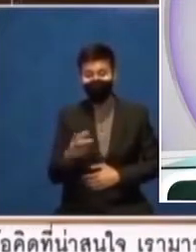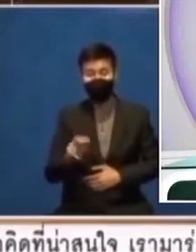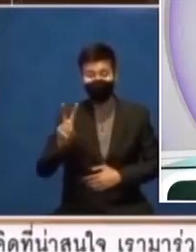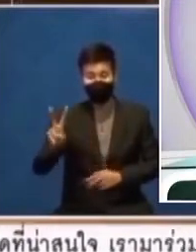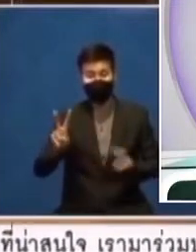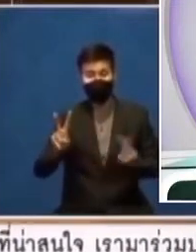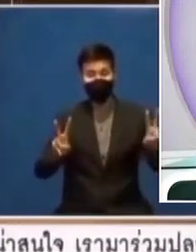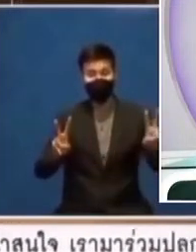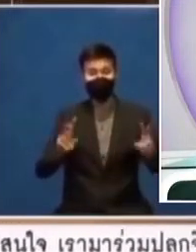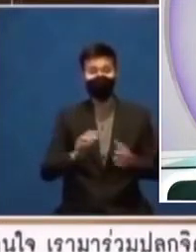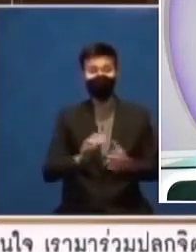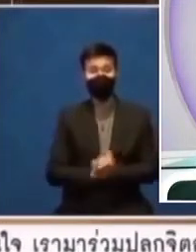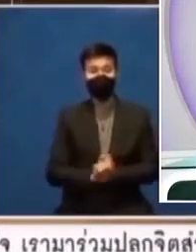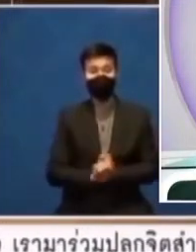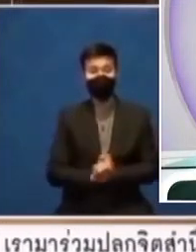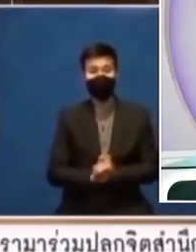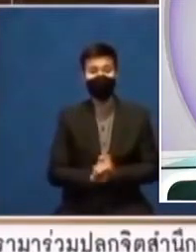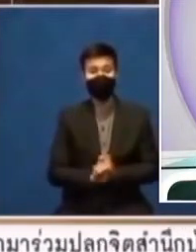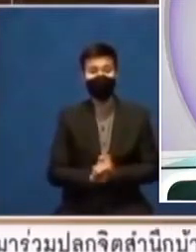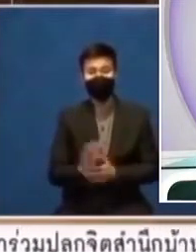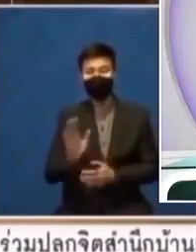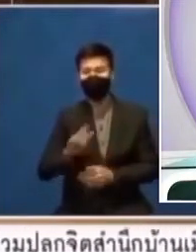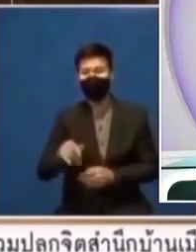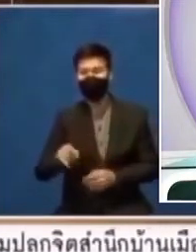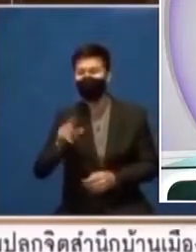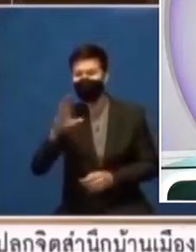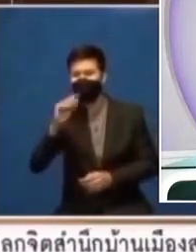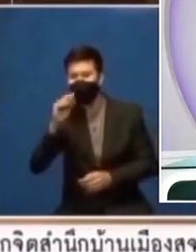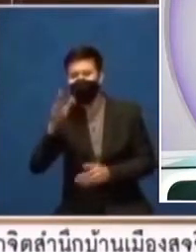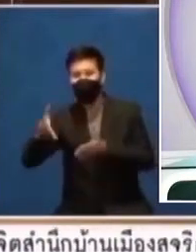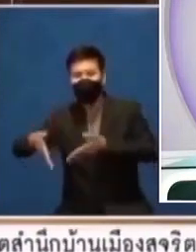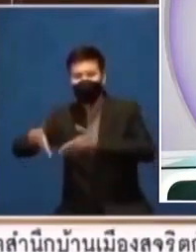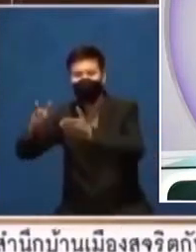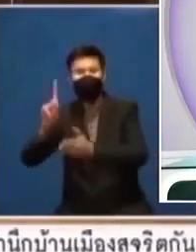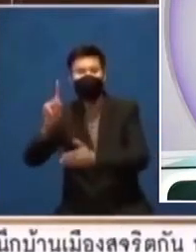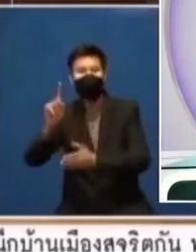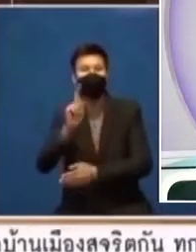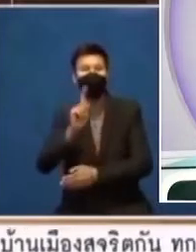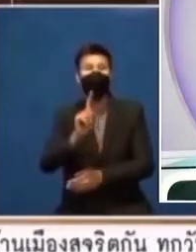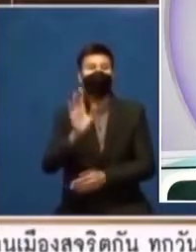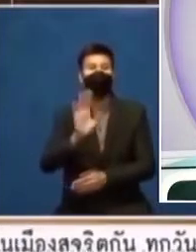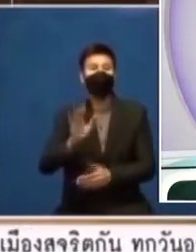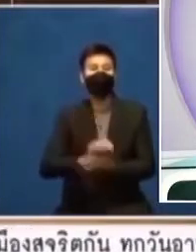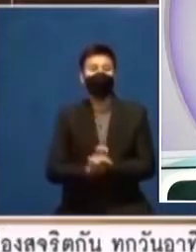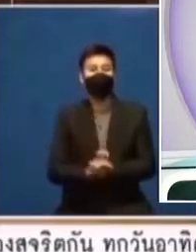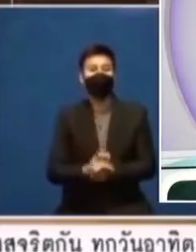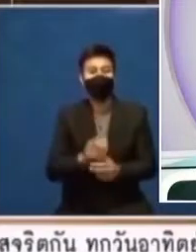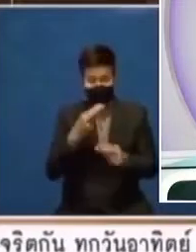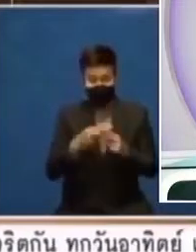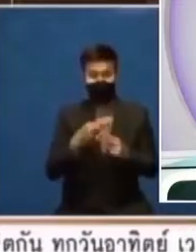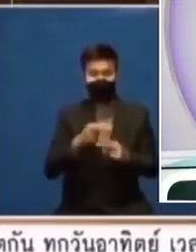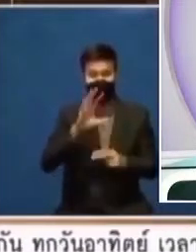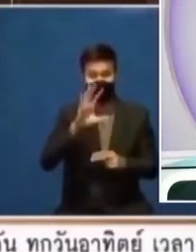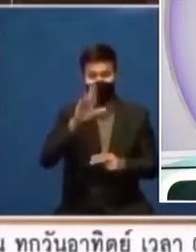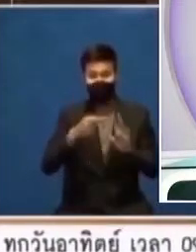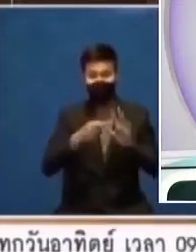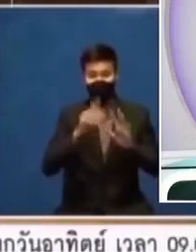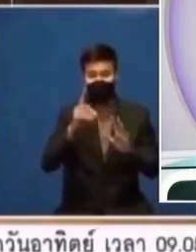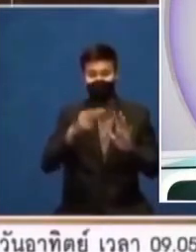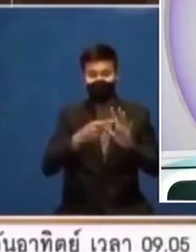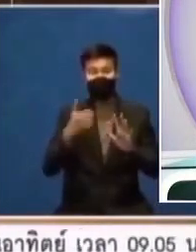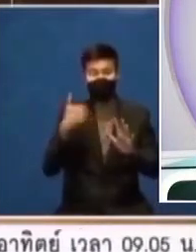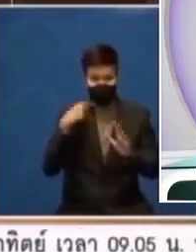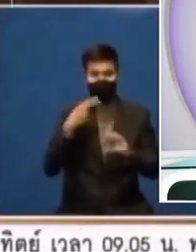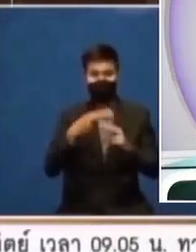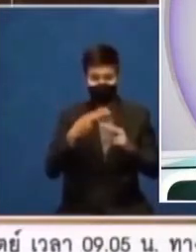ที่บอกว่าไม่ชอบประชาชนชั้น2แต่มาแซงคิวอย่างนี้เป็นประชาชนชั้น1หรือหมายความว่าอย่างไรและยืนยันว่าไม่ได้มีการเป